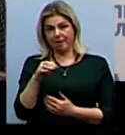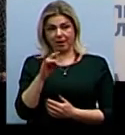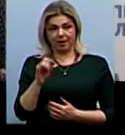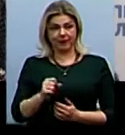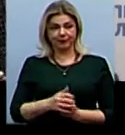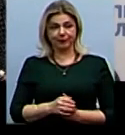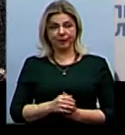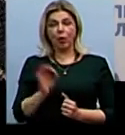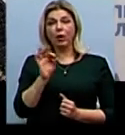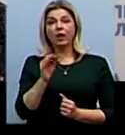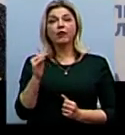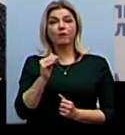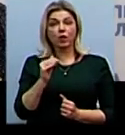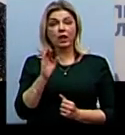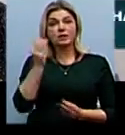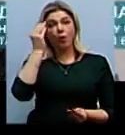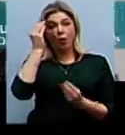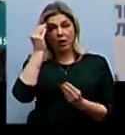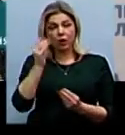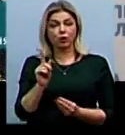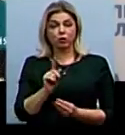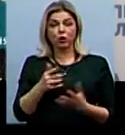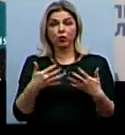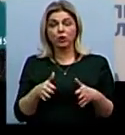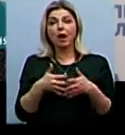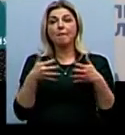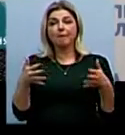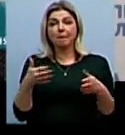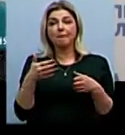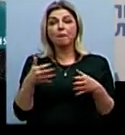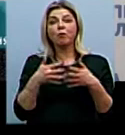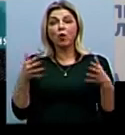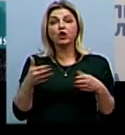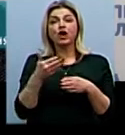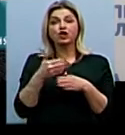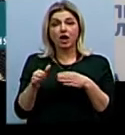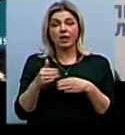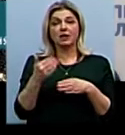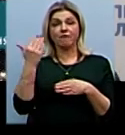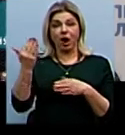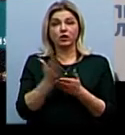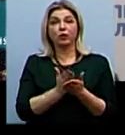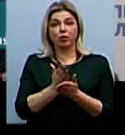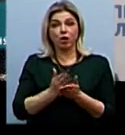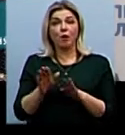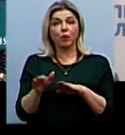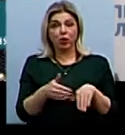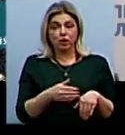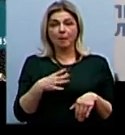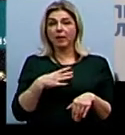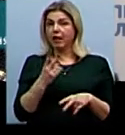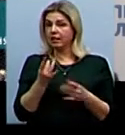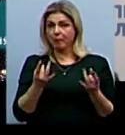Олександр Федорович, з огляду на те, що вже більша частина вашої каденції пройшла, і вона була непростою,